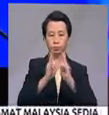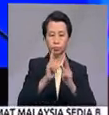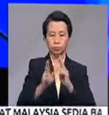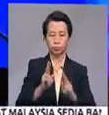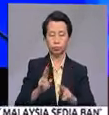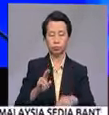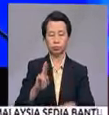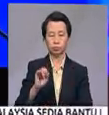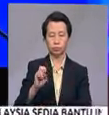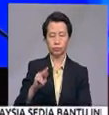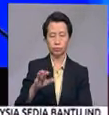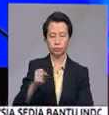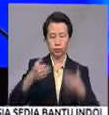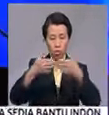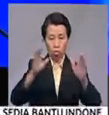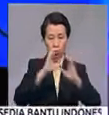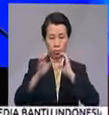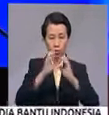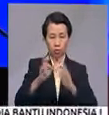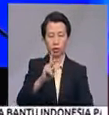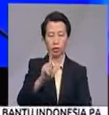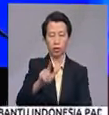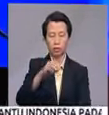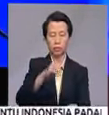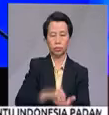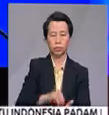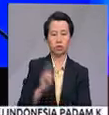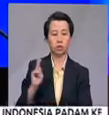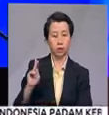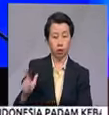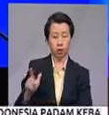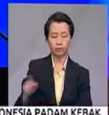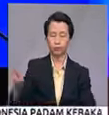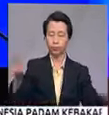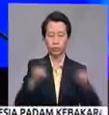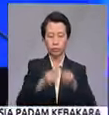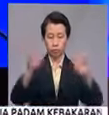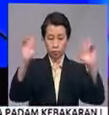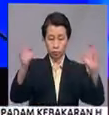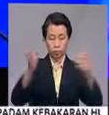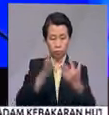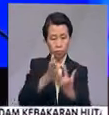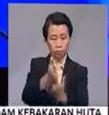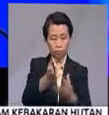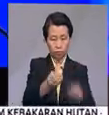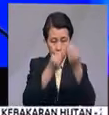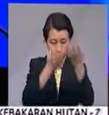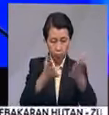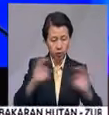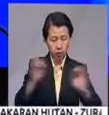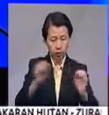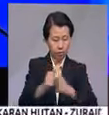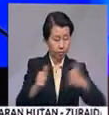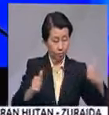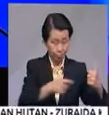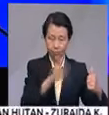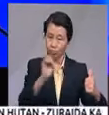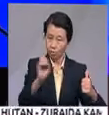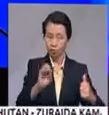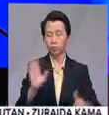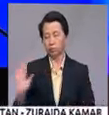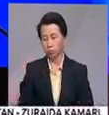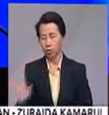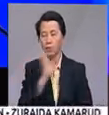Open Talks at KL 2019 di Ibu Negara. Sejajar tema akses kepada maklumat tiada yang ketinggalan, Gobind